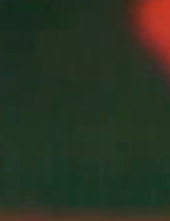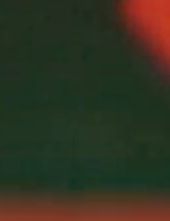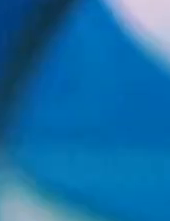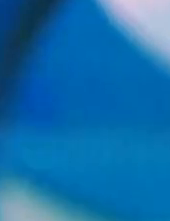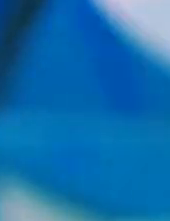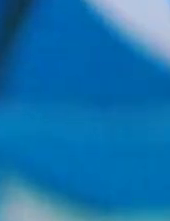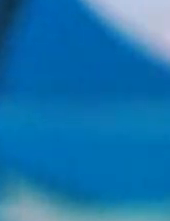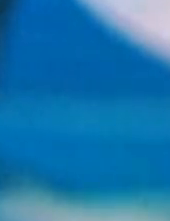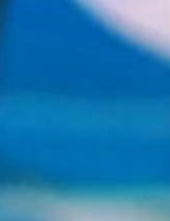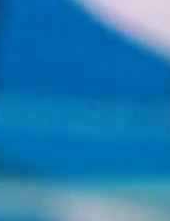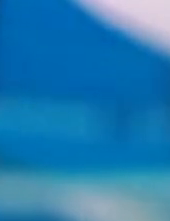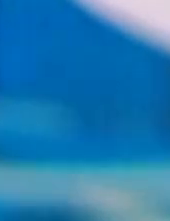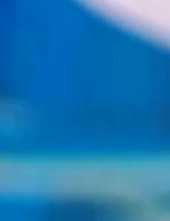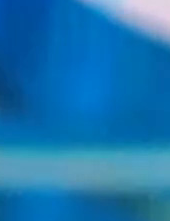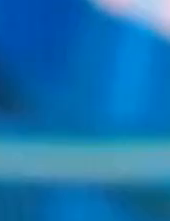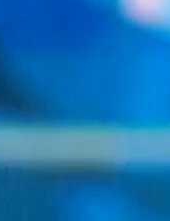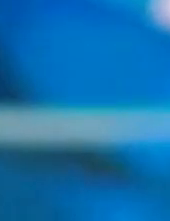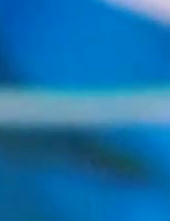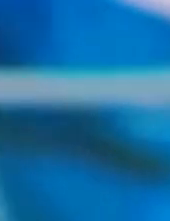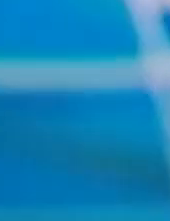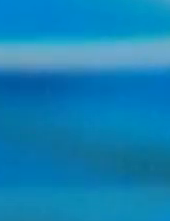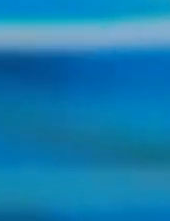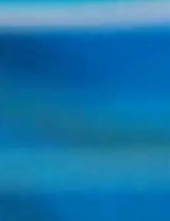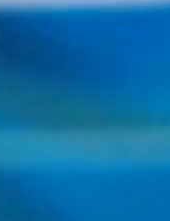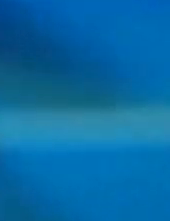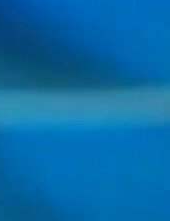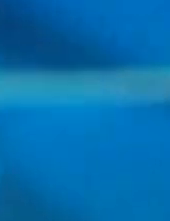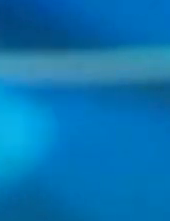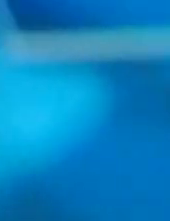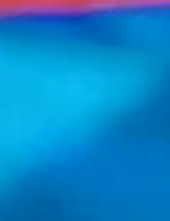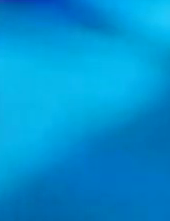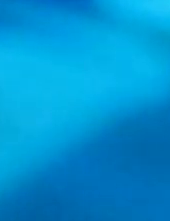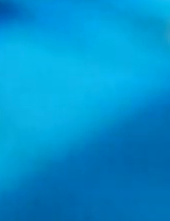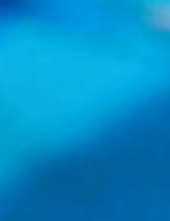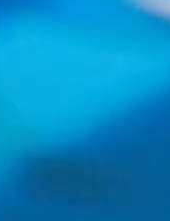важно и нужно знать. Подписывайтесь, ставьте лайки, оставляйте комментарии и